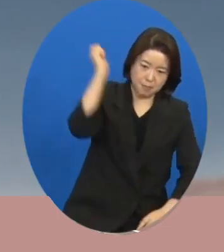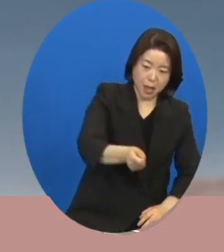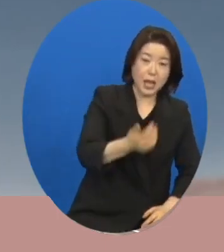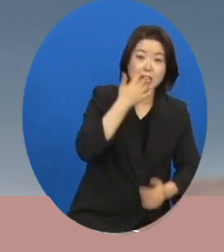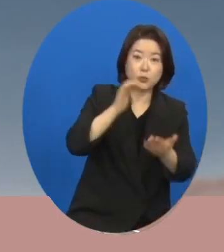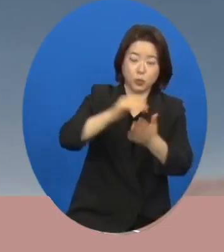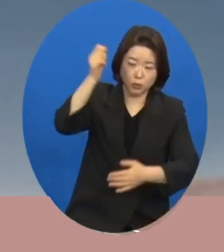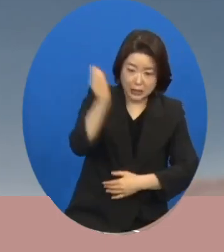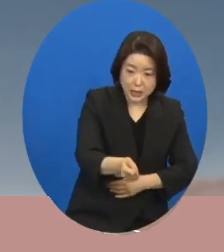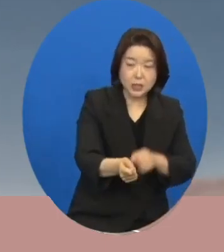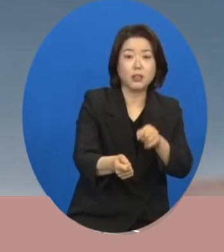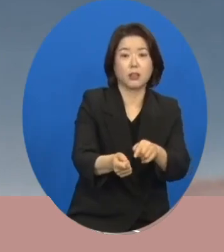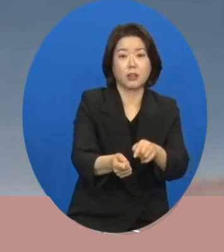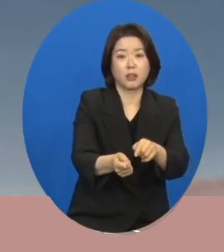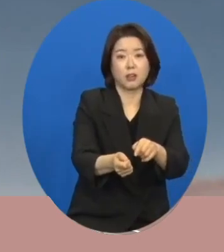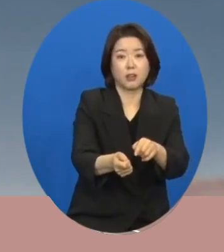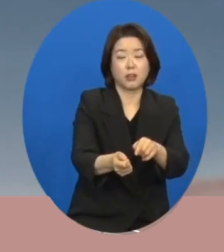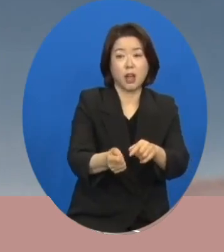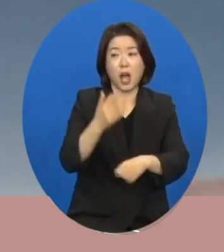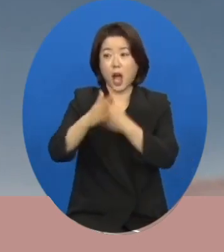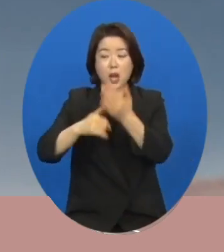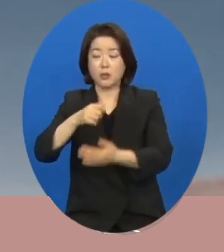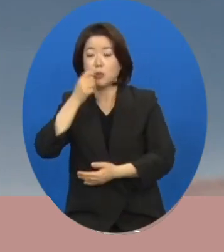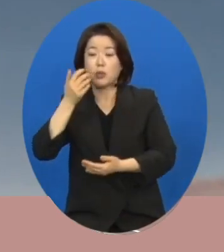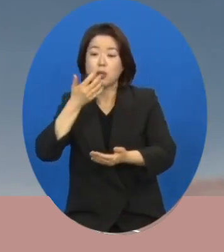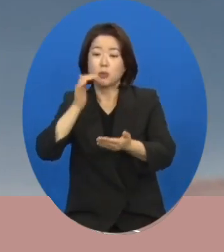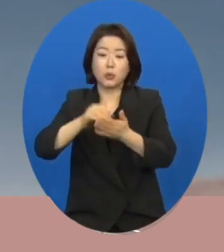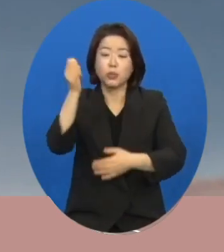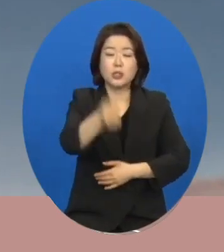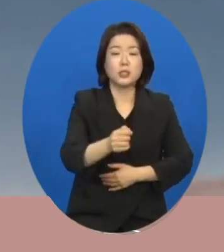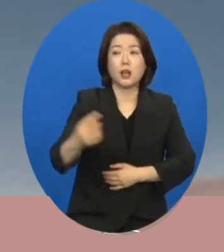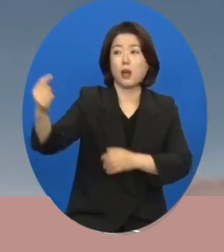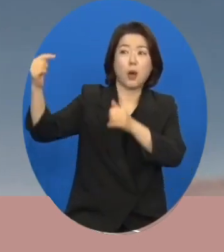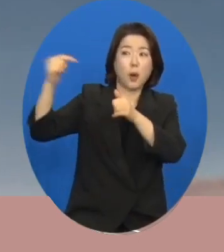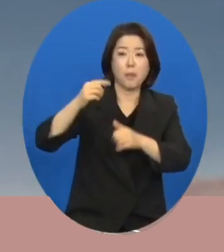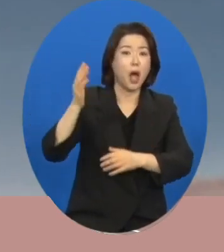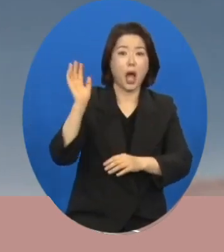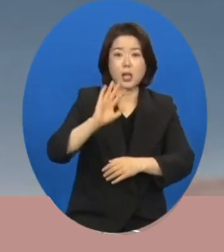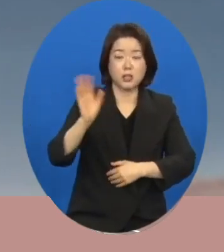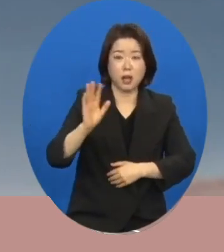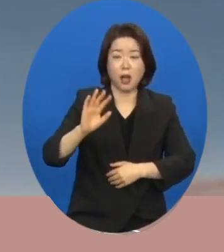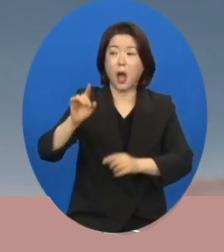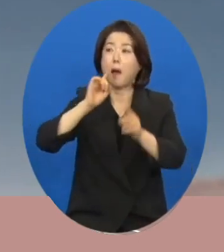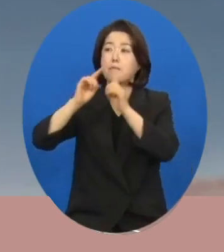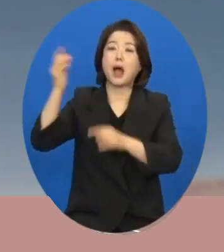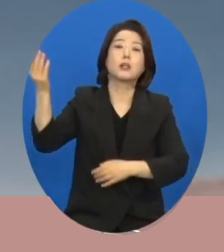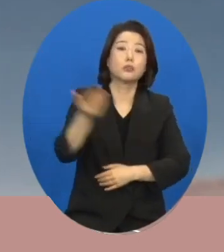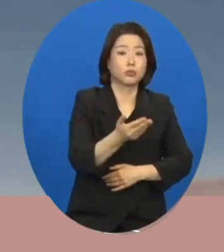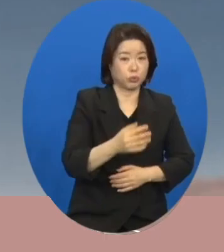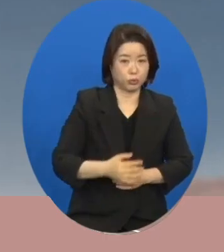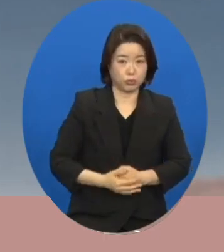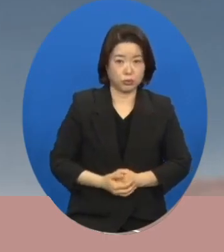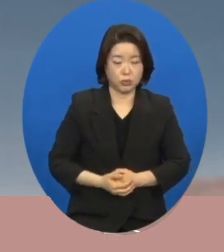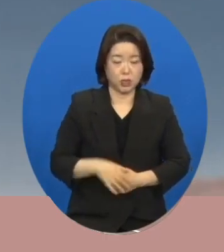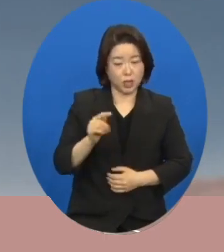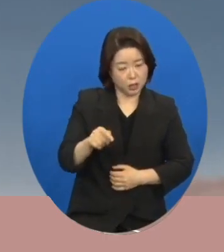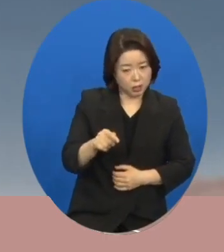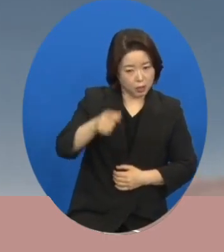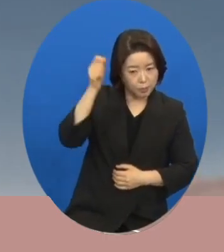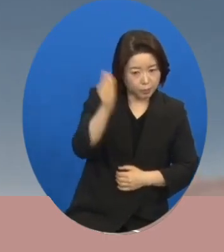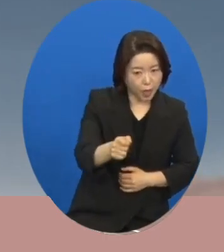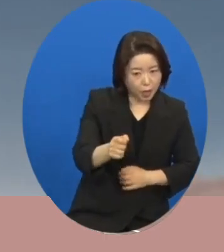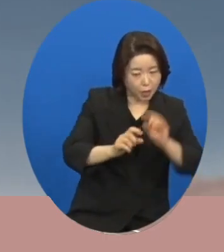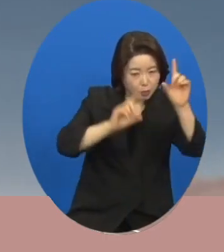치니까 치는 순간 물이 나오니까 사람들이 볼 때 무슨 생각을 하냐면 아 이게 하나님이 주신 건가 아니면 모세가 쳐서 나온